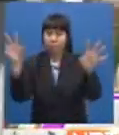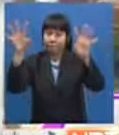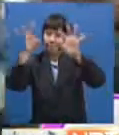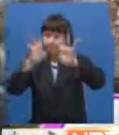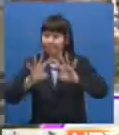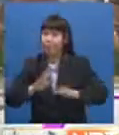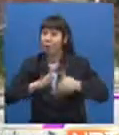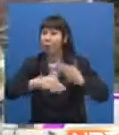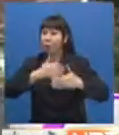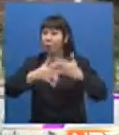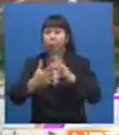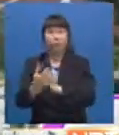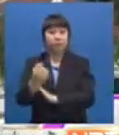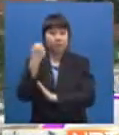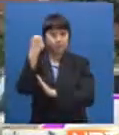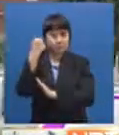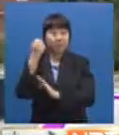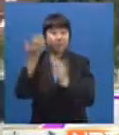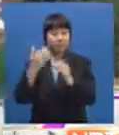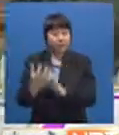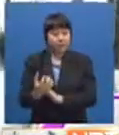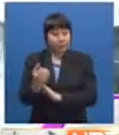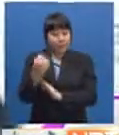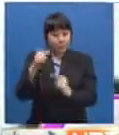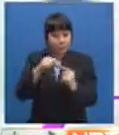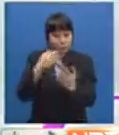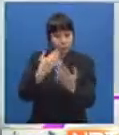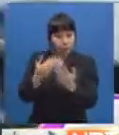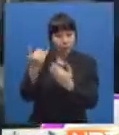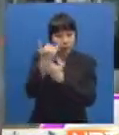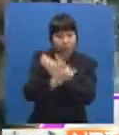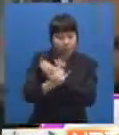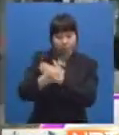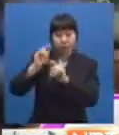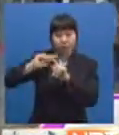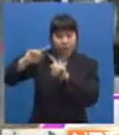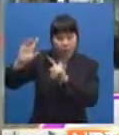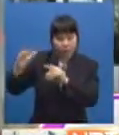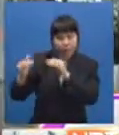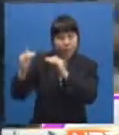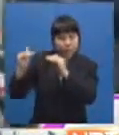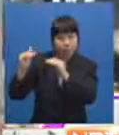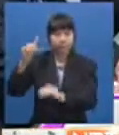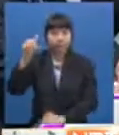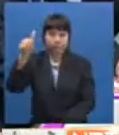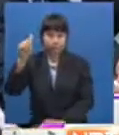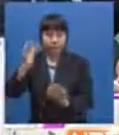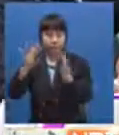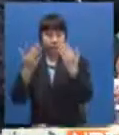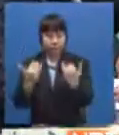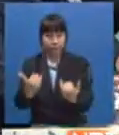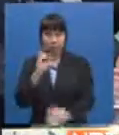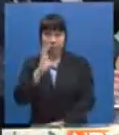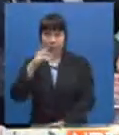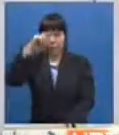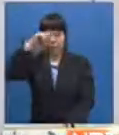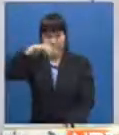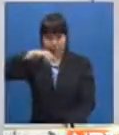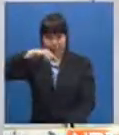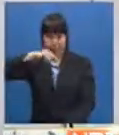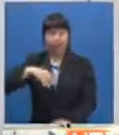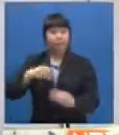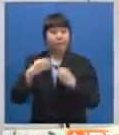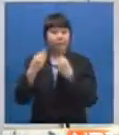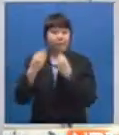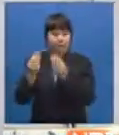าเซียนให้มีความเข้มแข็งสร้างอำนาจการต่อรองในประชาคมโลกนอกจากนี้ค่ะยังเป็นการยืนยันว่าไทยให้ความสำ